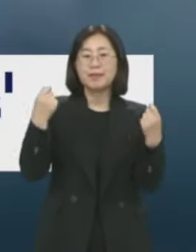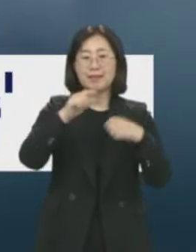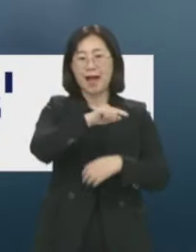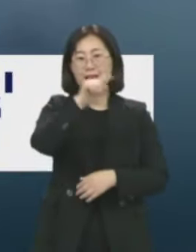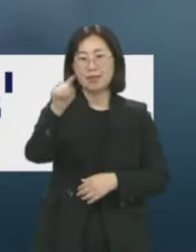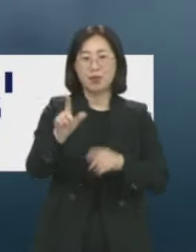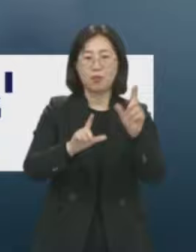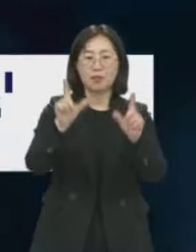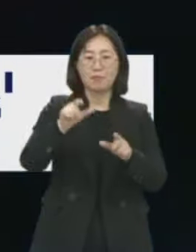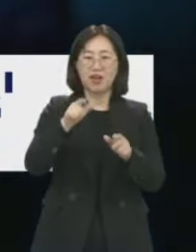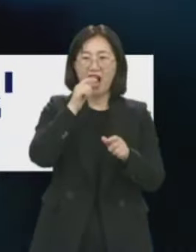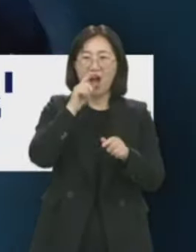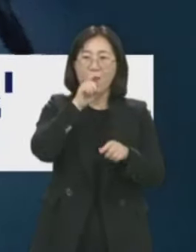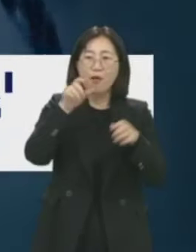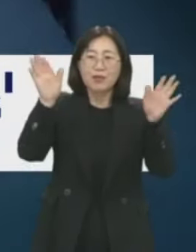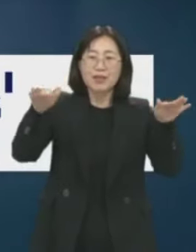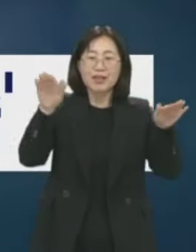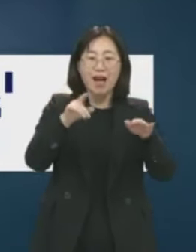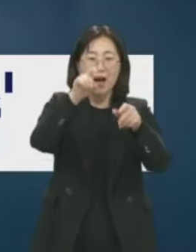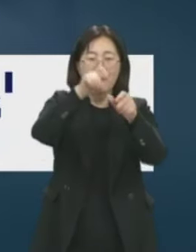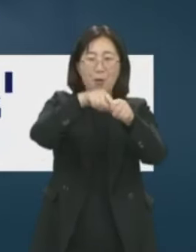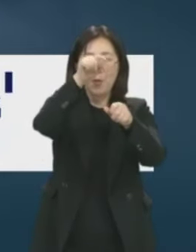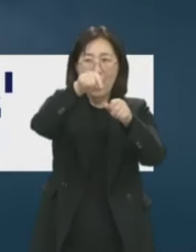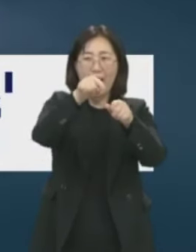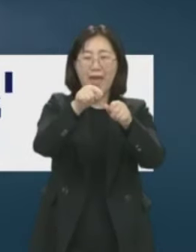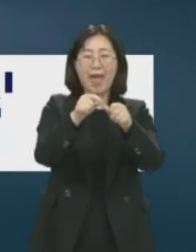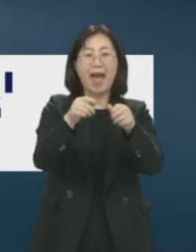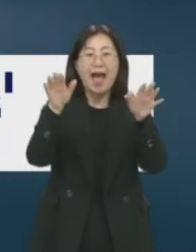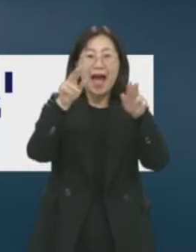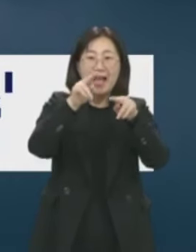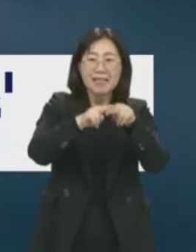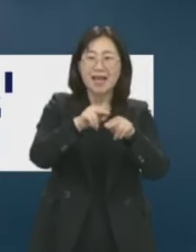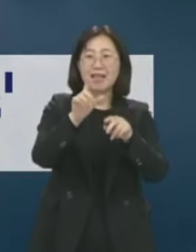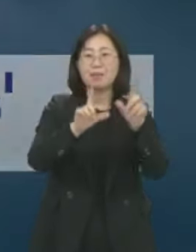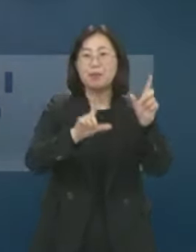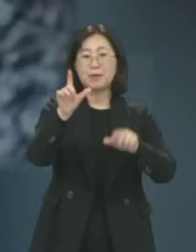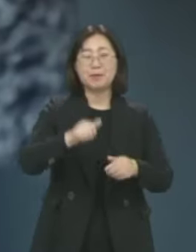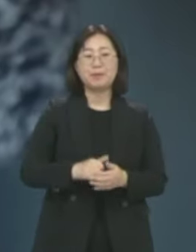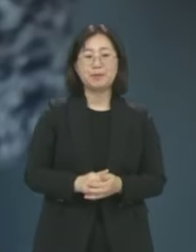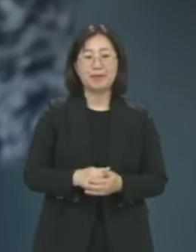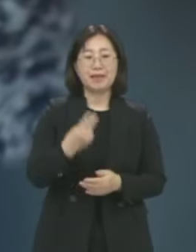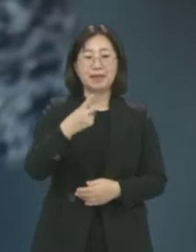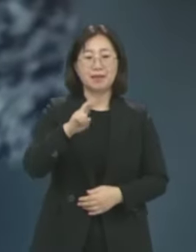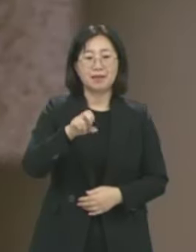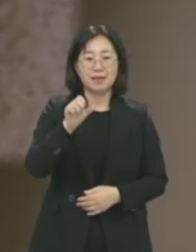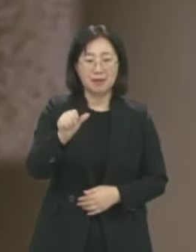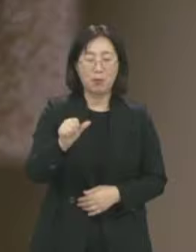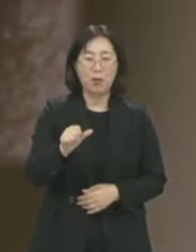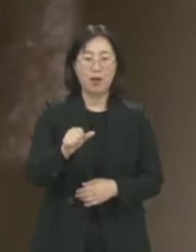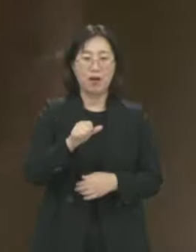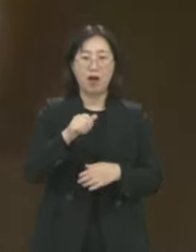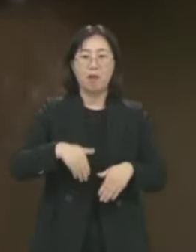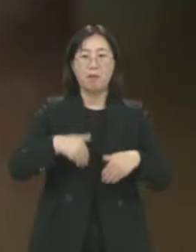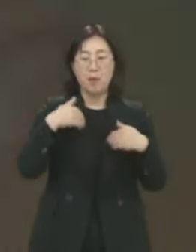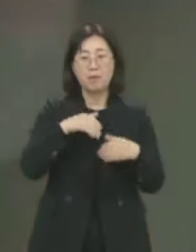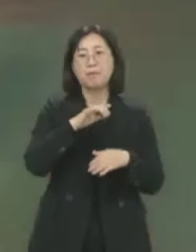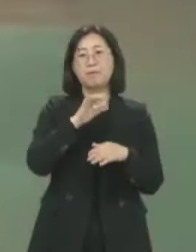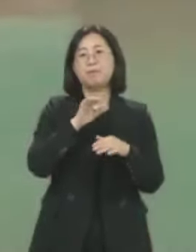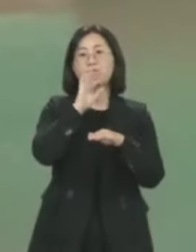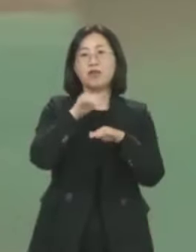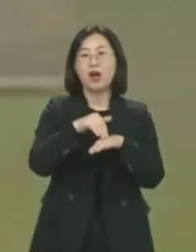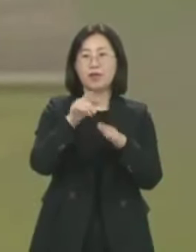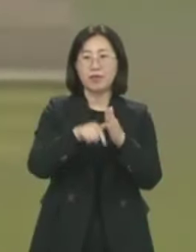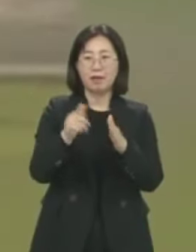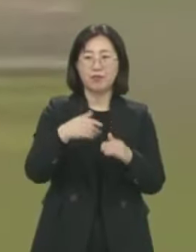제작해 독수리가 정상에 앉아있는 모습을 나타냈습니다. 한화 선수단은 2025년 스프링 캠프부터 새로운